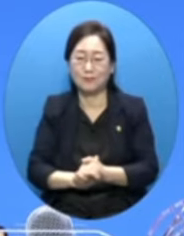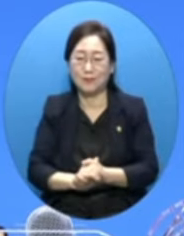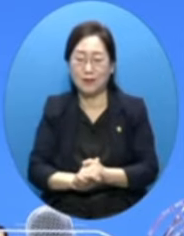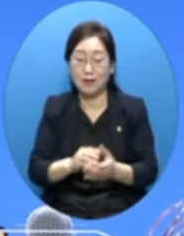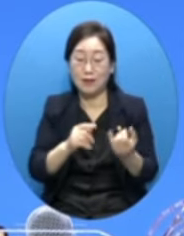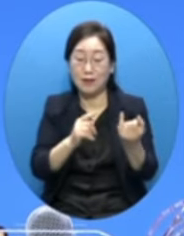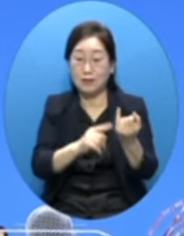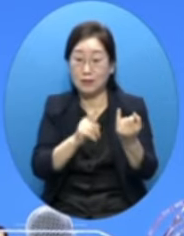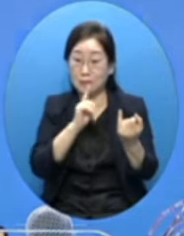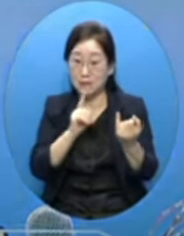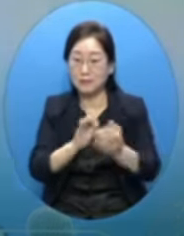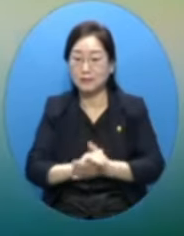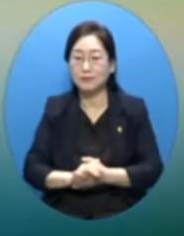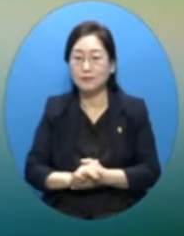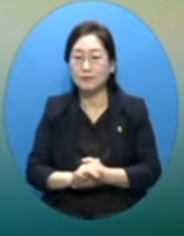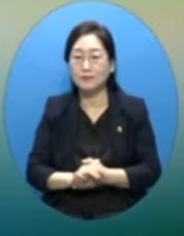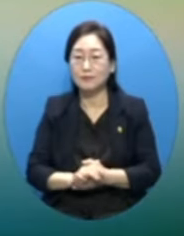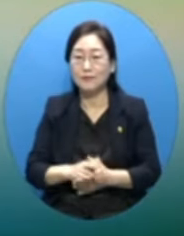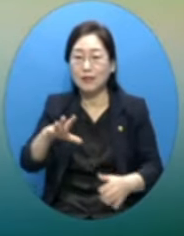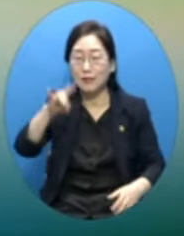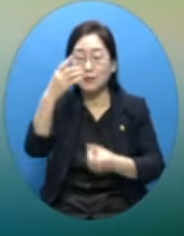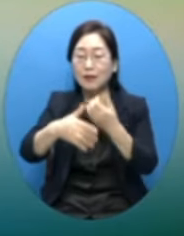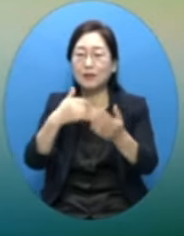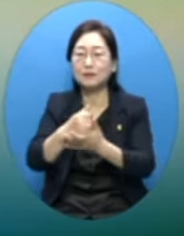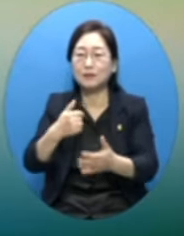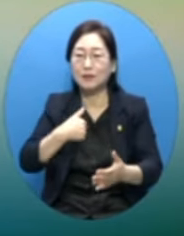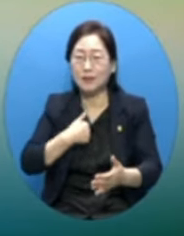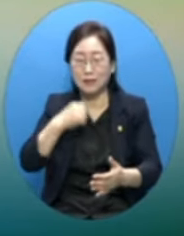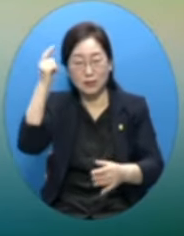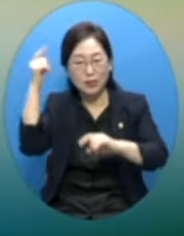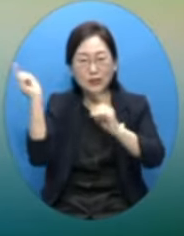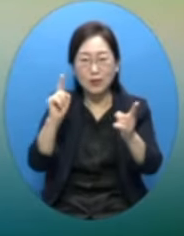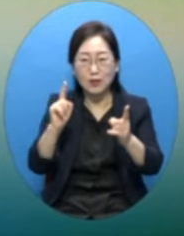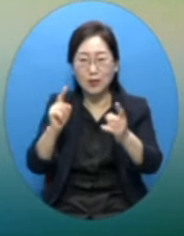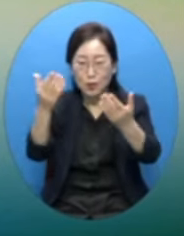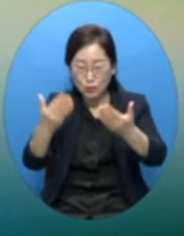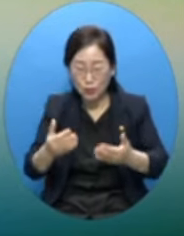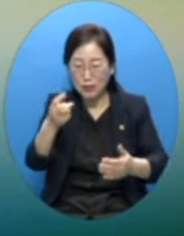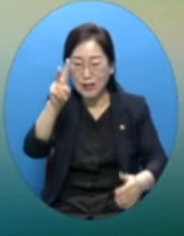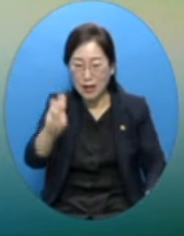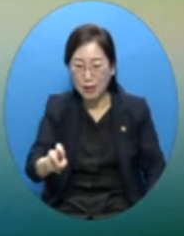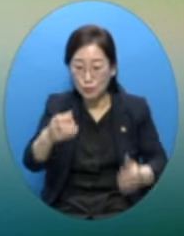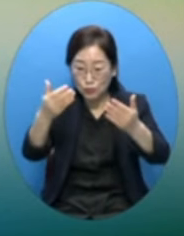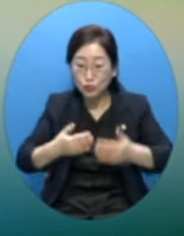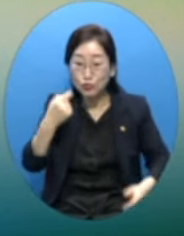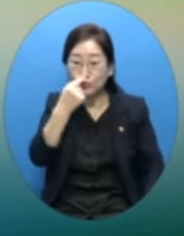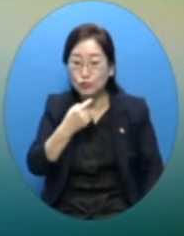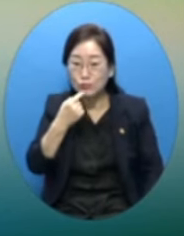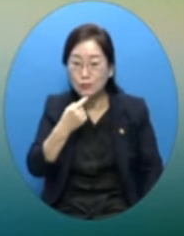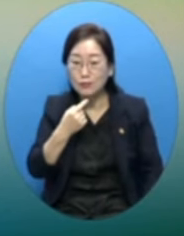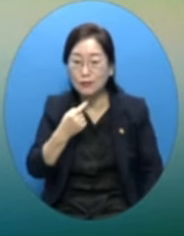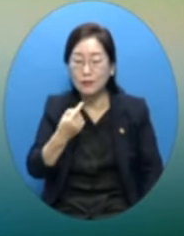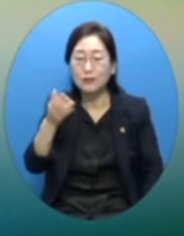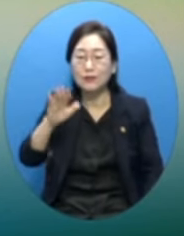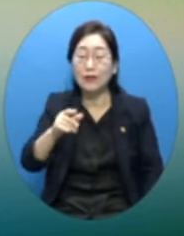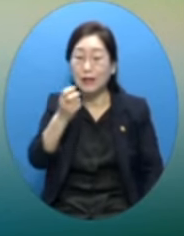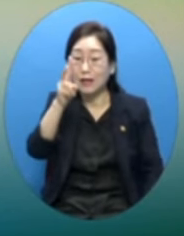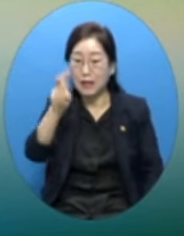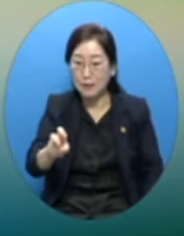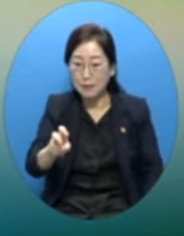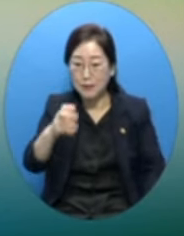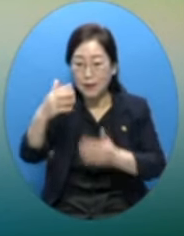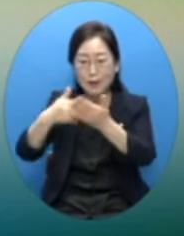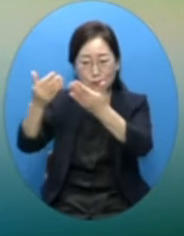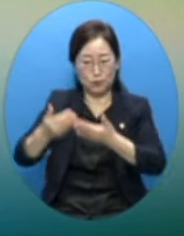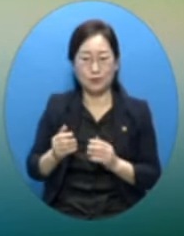전정은 자매가 이렇게 고백합니다. 처음에 하나님이 나를 정신 차리게 하시려고 암을 주신 줄 알았습니다. 그러나 암은 결코 하나님이 주신